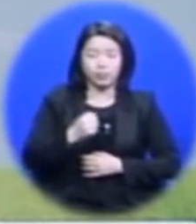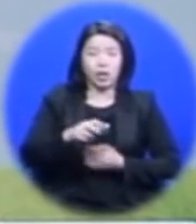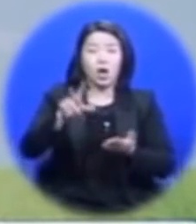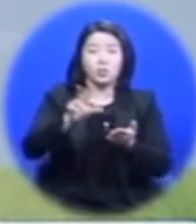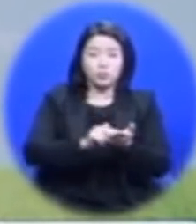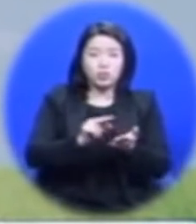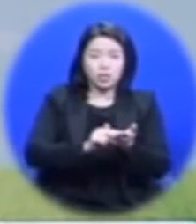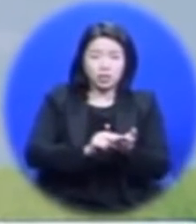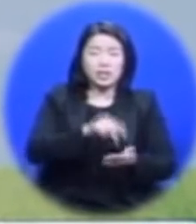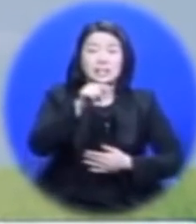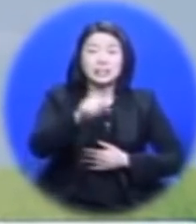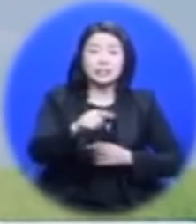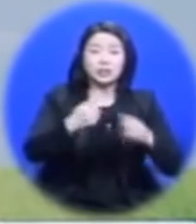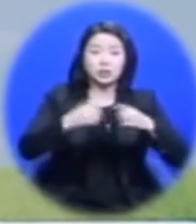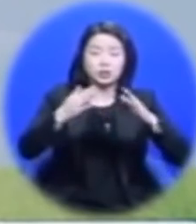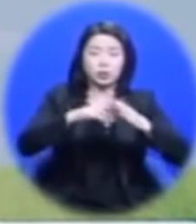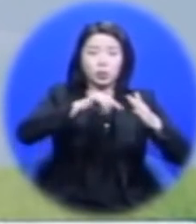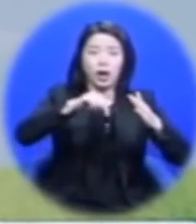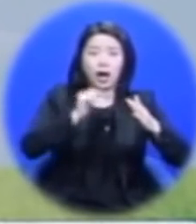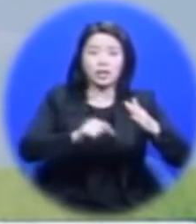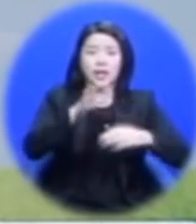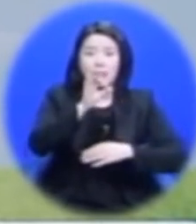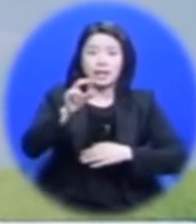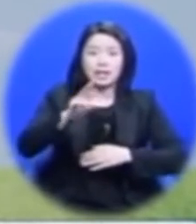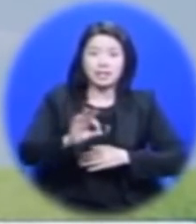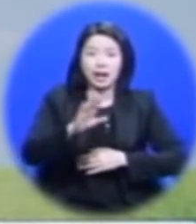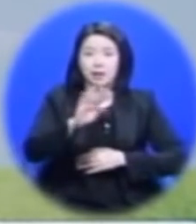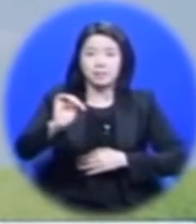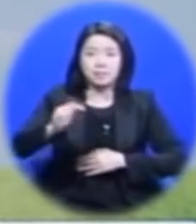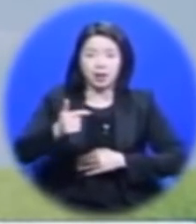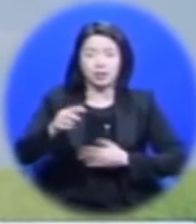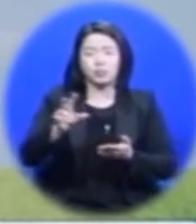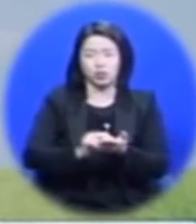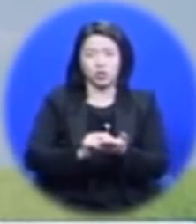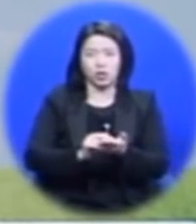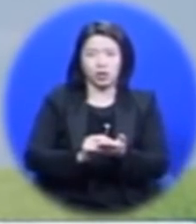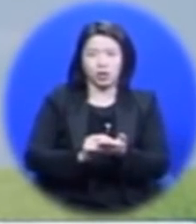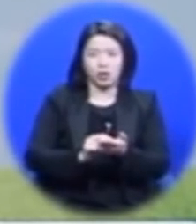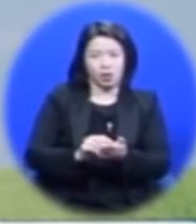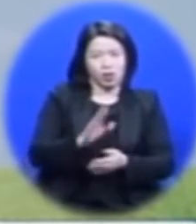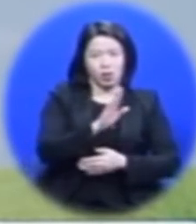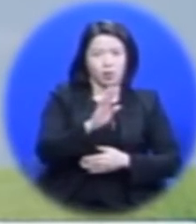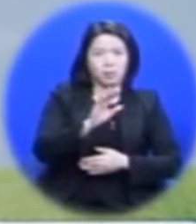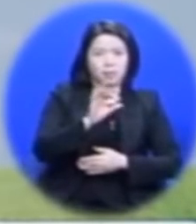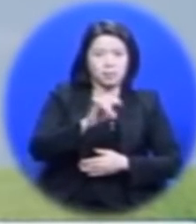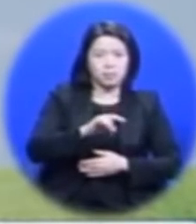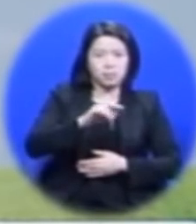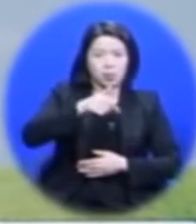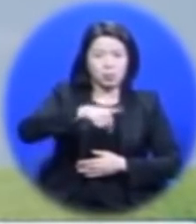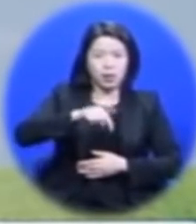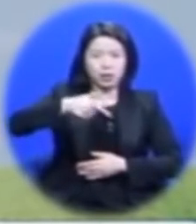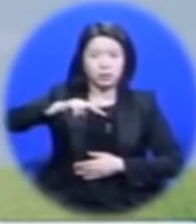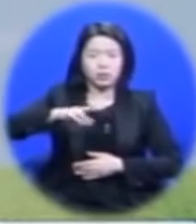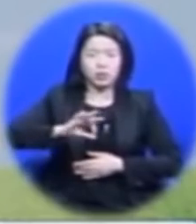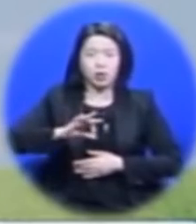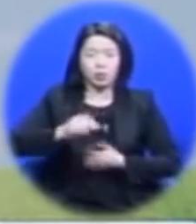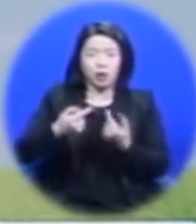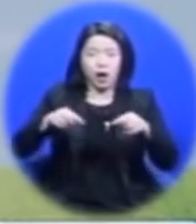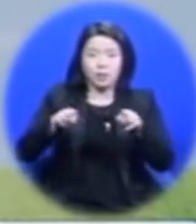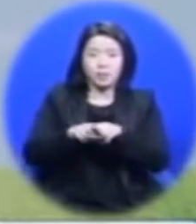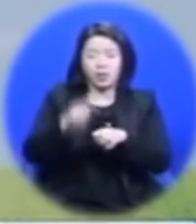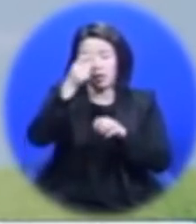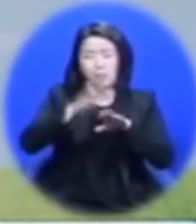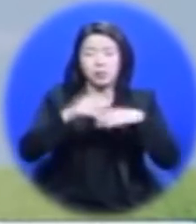문제는 이제 그 교회 양반들이 문제가 됐어요. 아, 백정하고 같이 예배를 드려야 됩니다. 그래서 무오 선교사님에게 이거는 말도 안